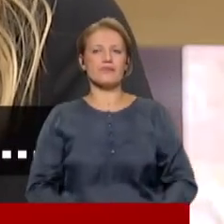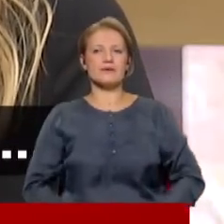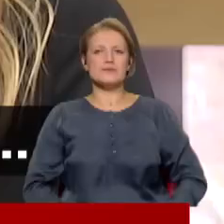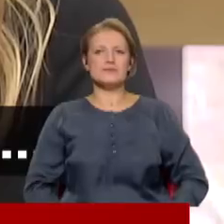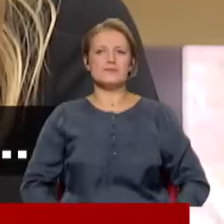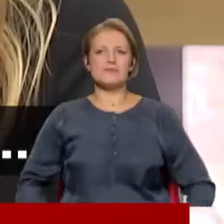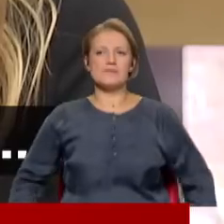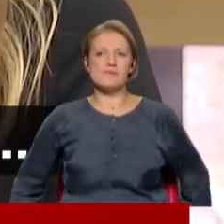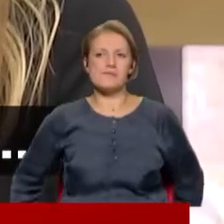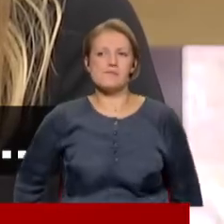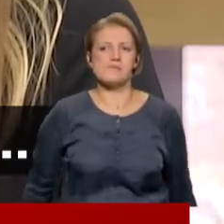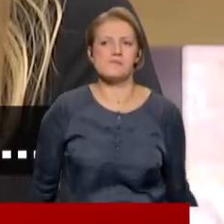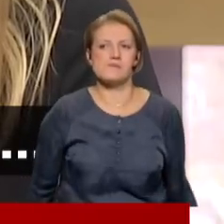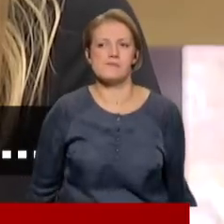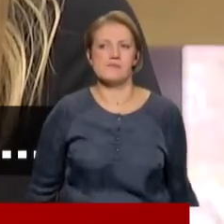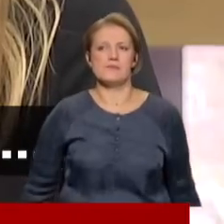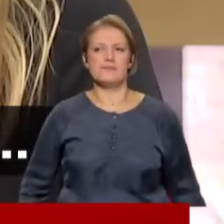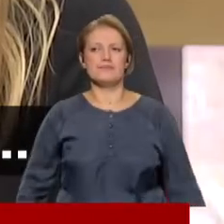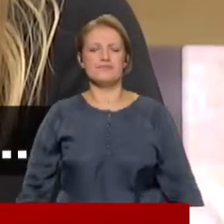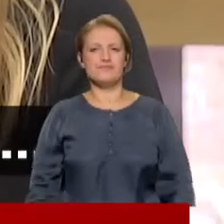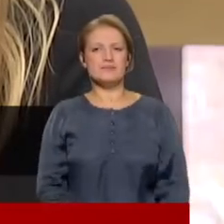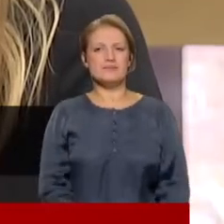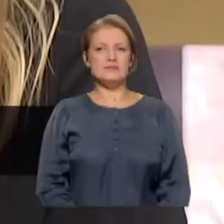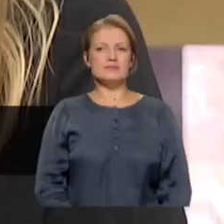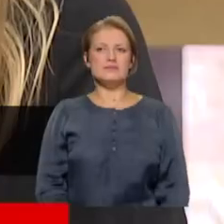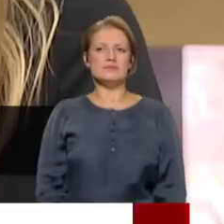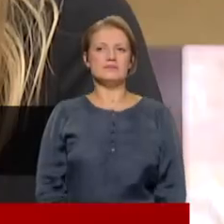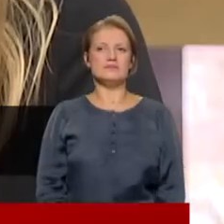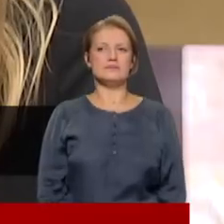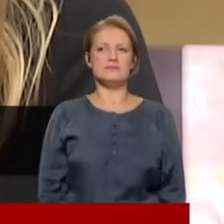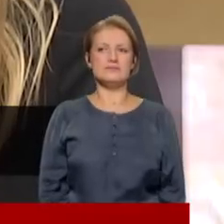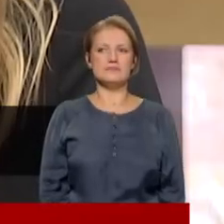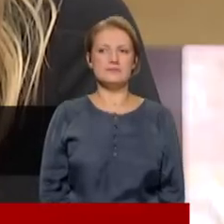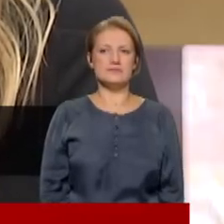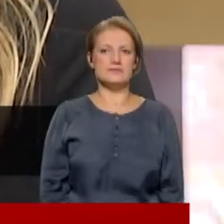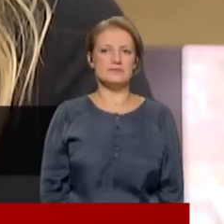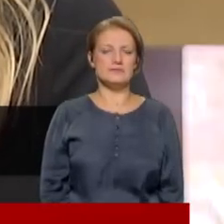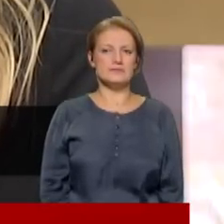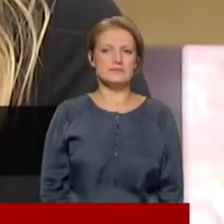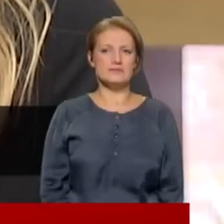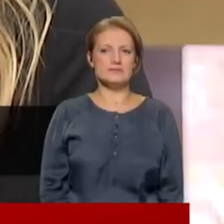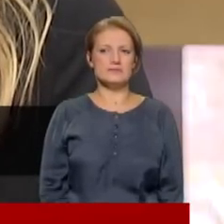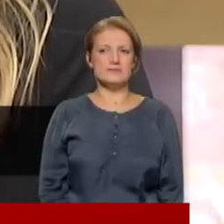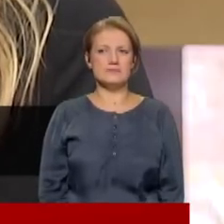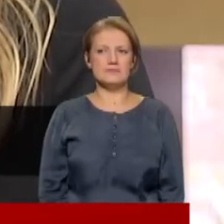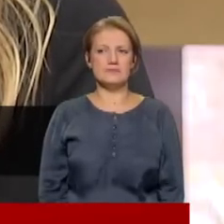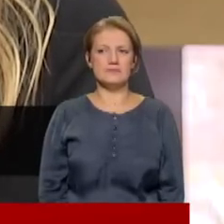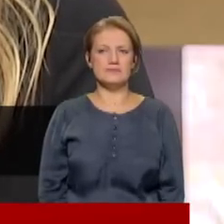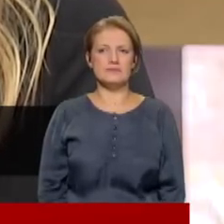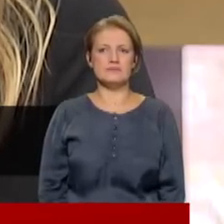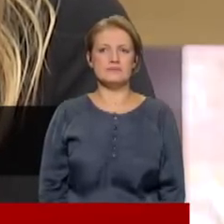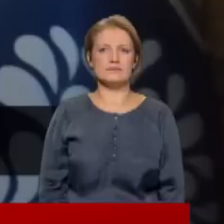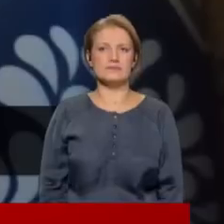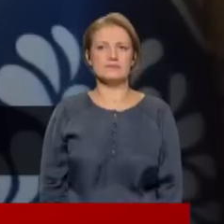gönderdiler. Onlara göre açık giyimli olan birkaç fotoğrafımı yolladılar. Bunları silip konsere gitmemi rica ettiler. Bana ters düştüğü için